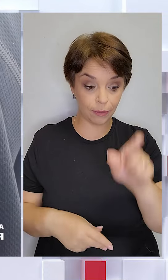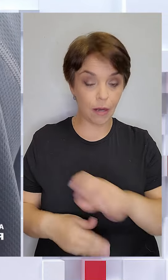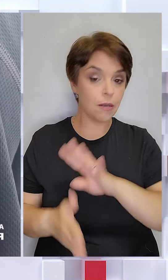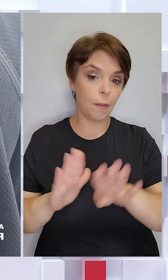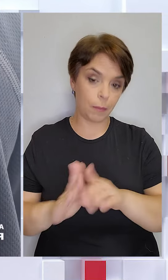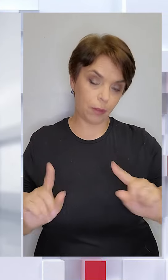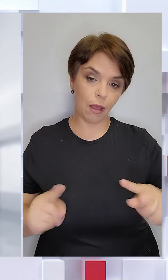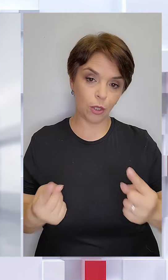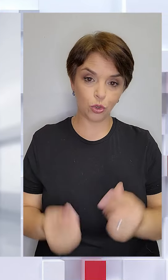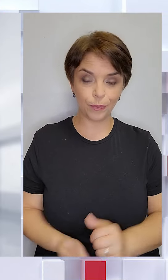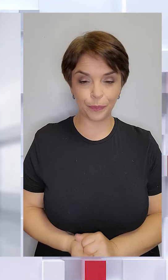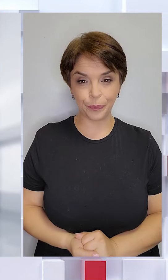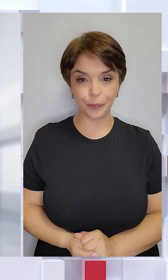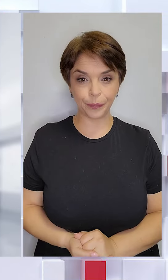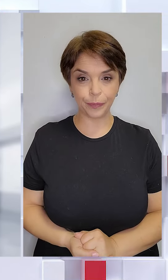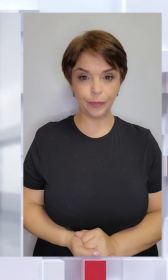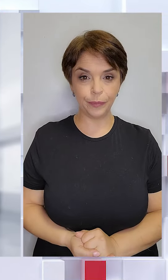під вартою.